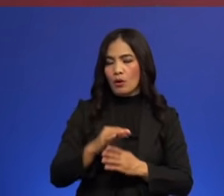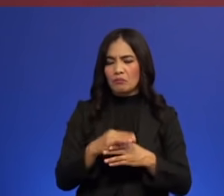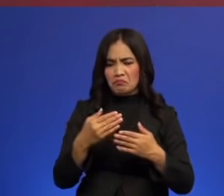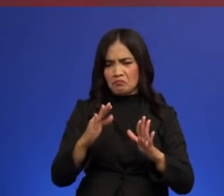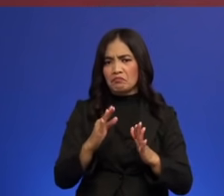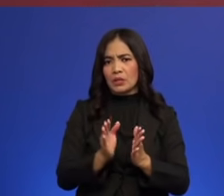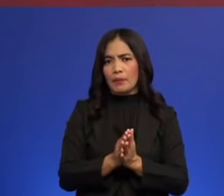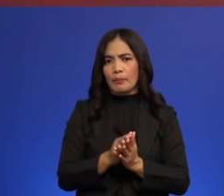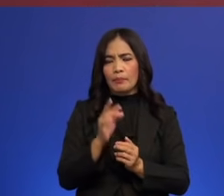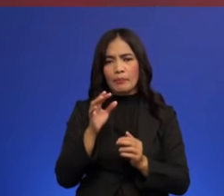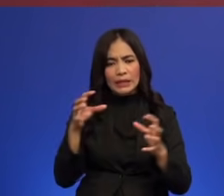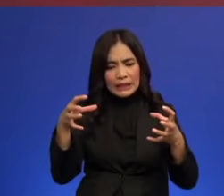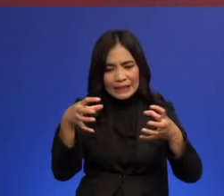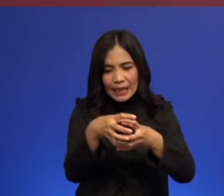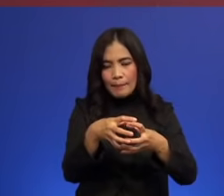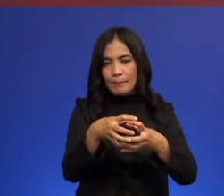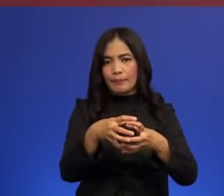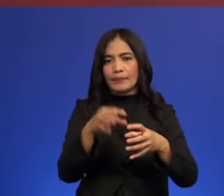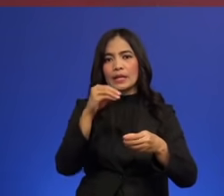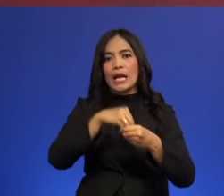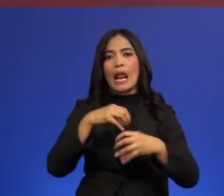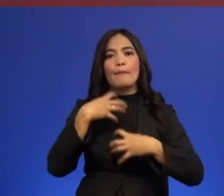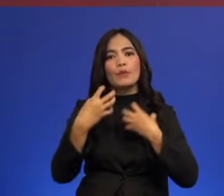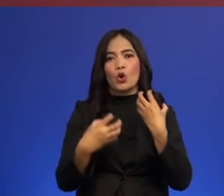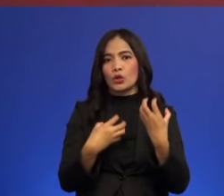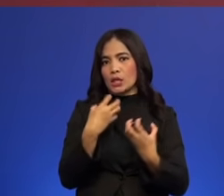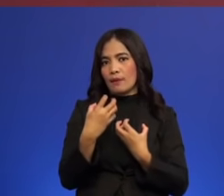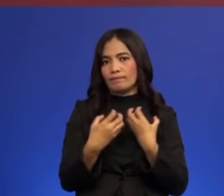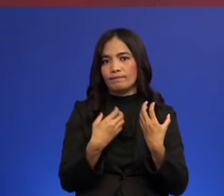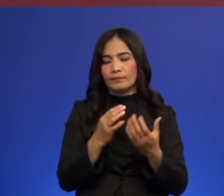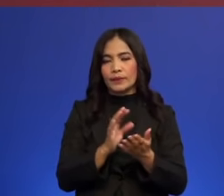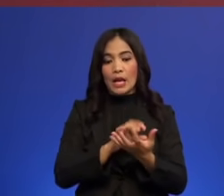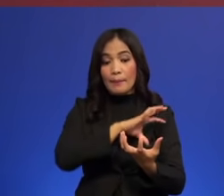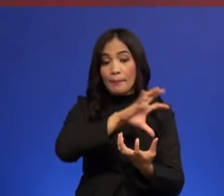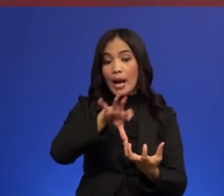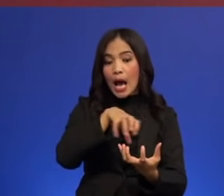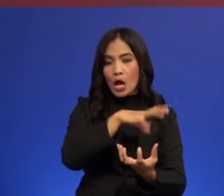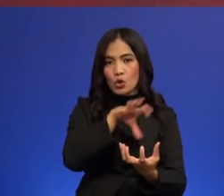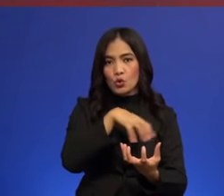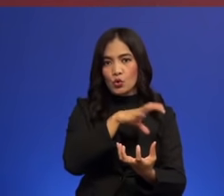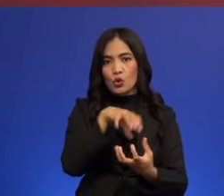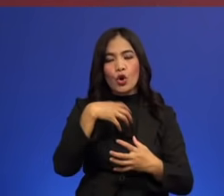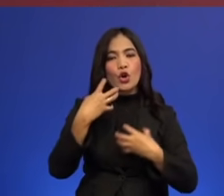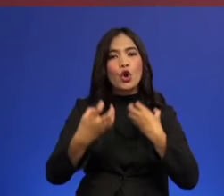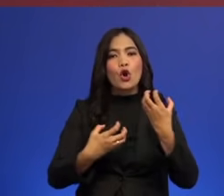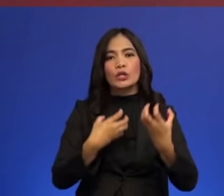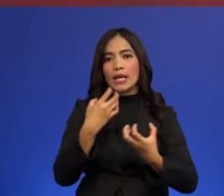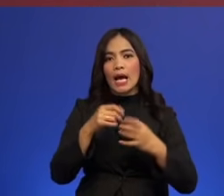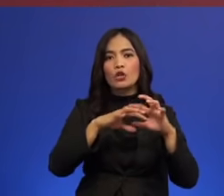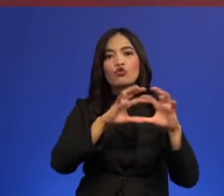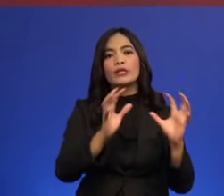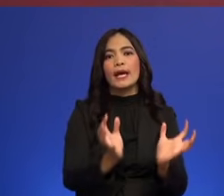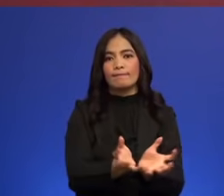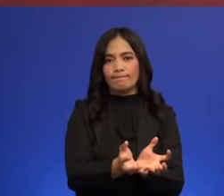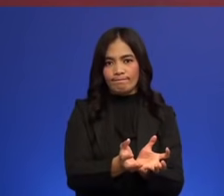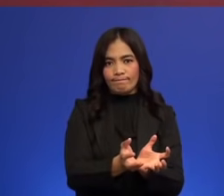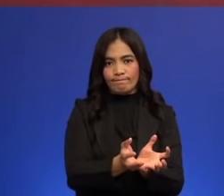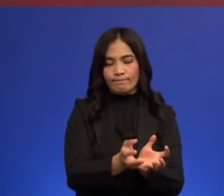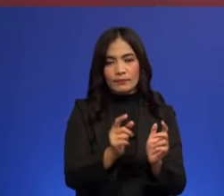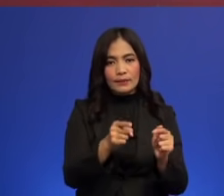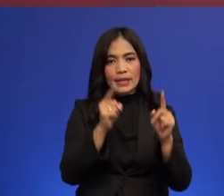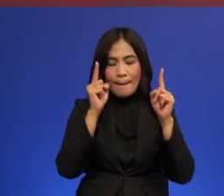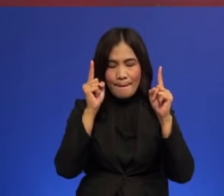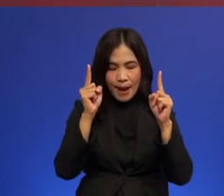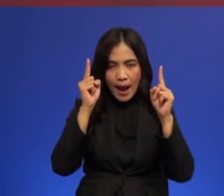pasti tercengkerami oleh pengaruh dosa dunia. Dan ini